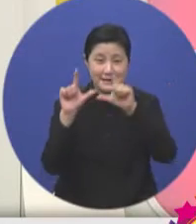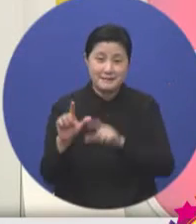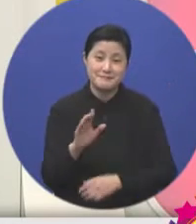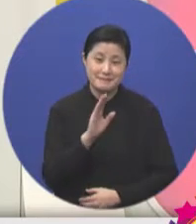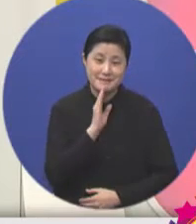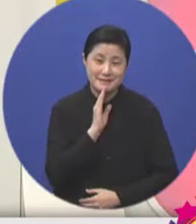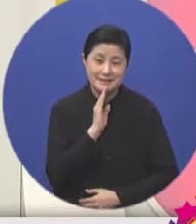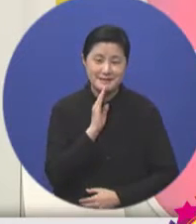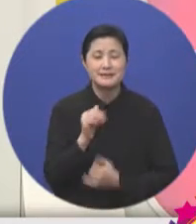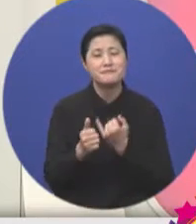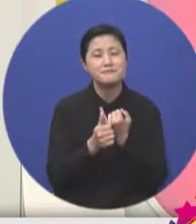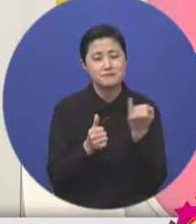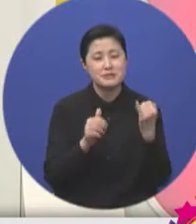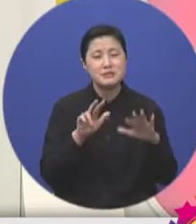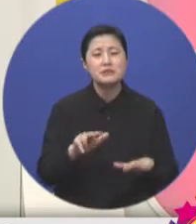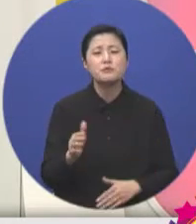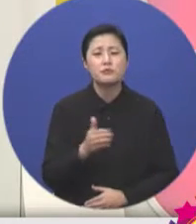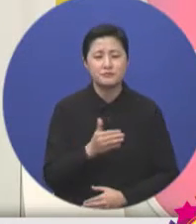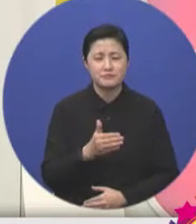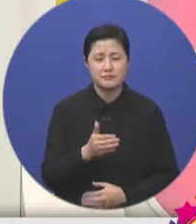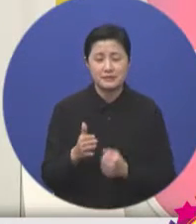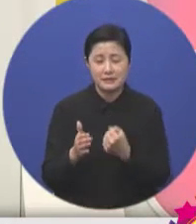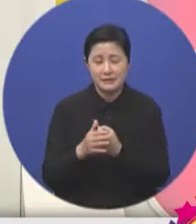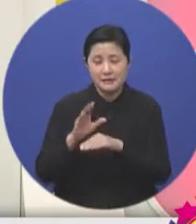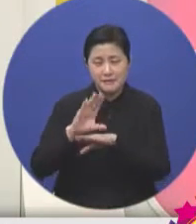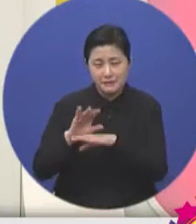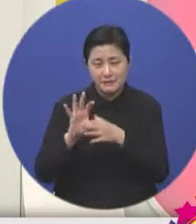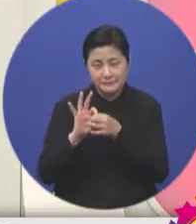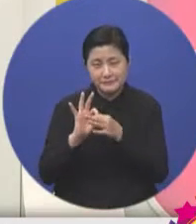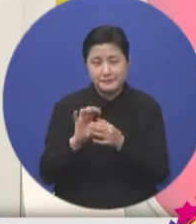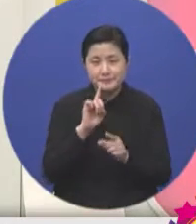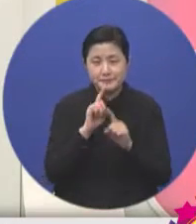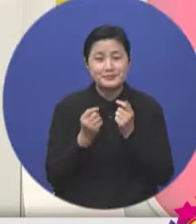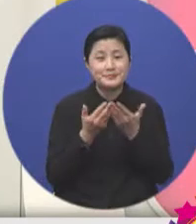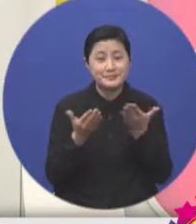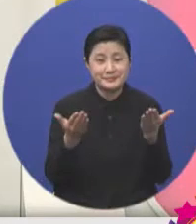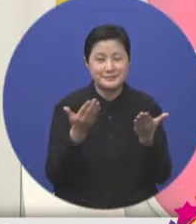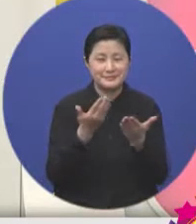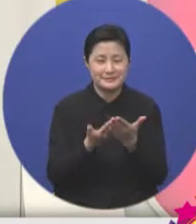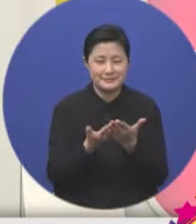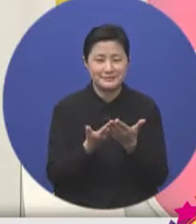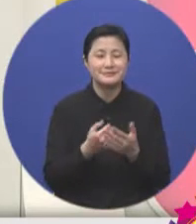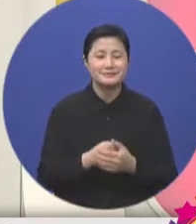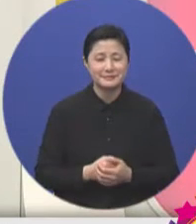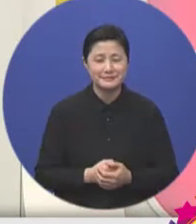그래도 아내가 없는 그 빈자리를 방송을 통해서 한 말씀 전하시죠, 서울로.